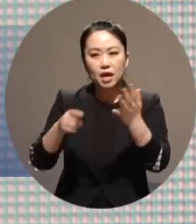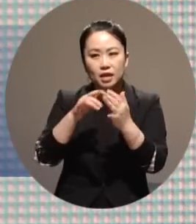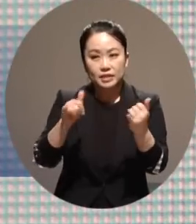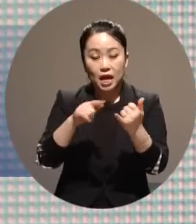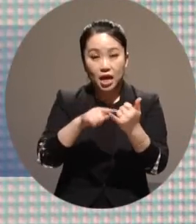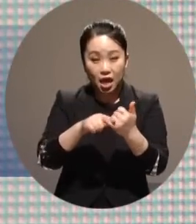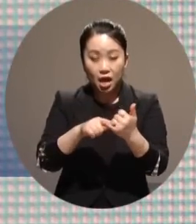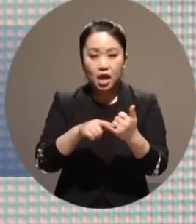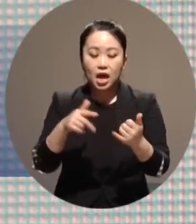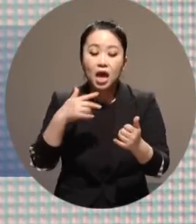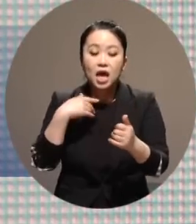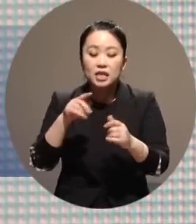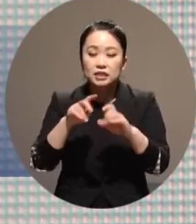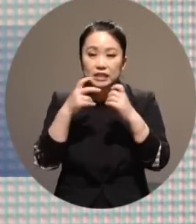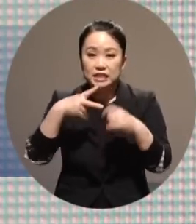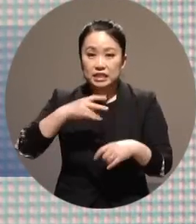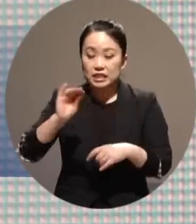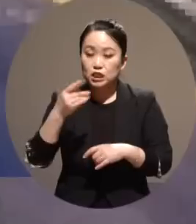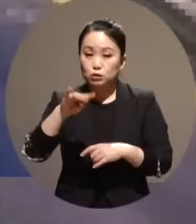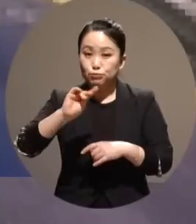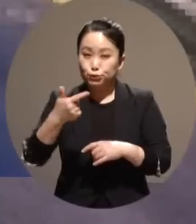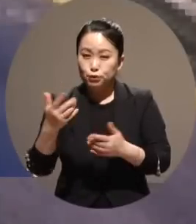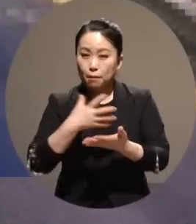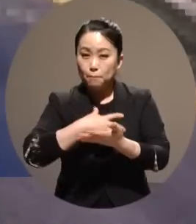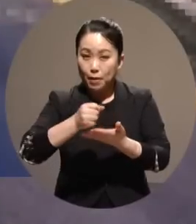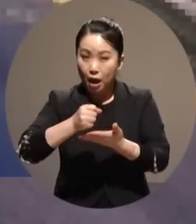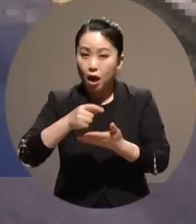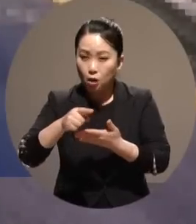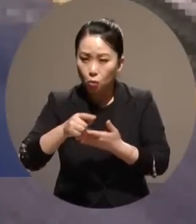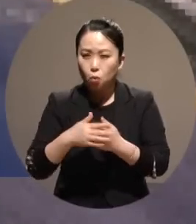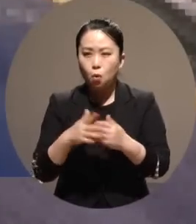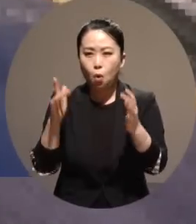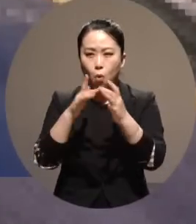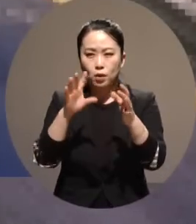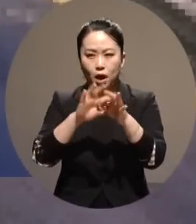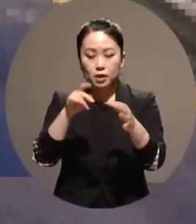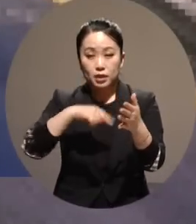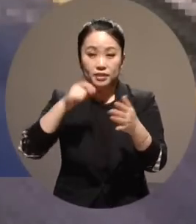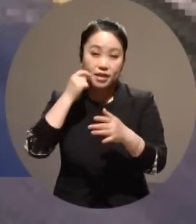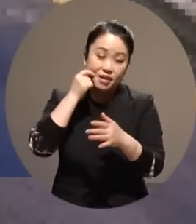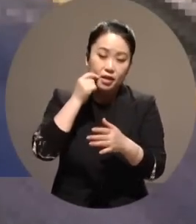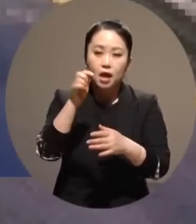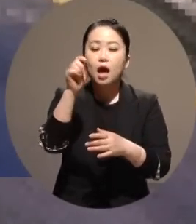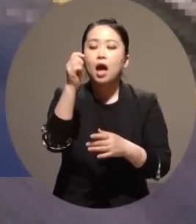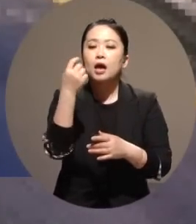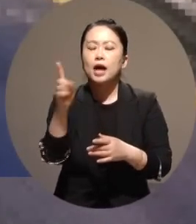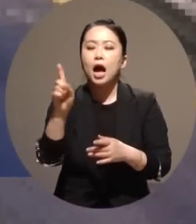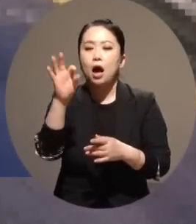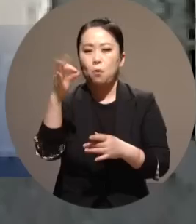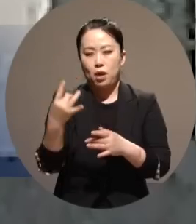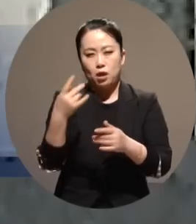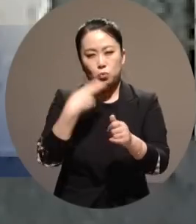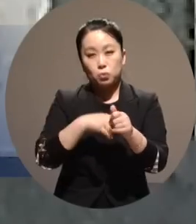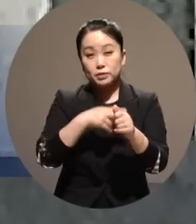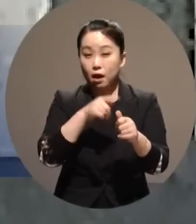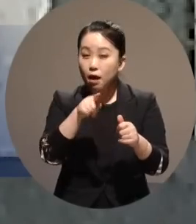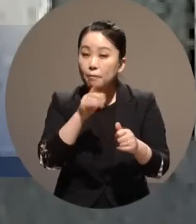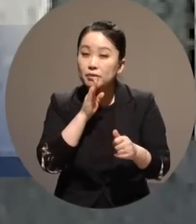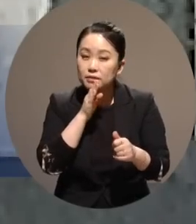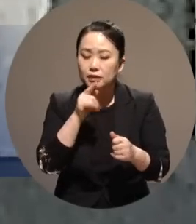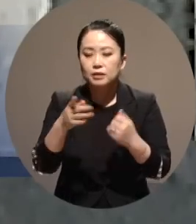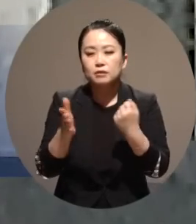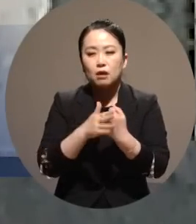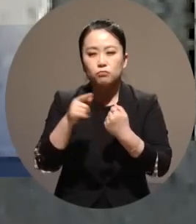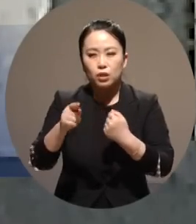인기 있는 과외 교사였잖아요. 자신의 핸디캡을 극복하기 위한 방법으로 이 여성의